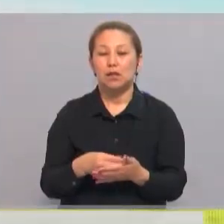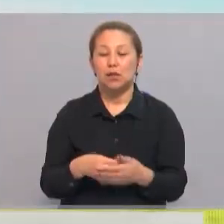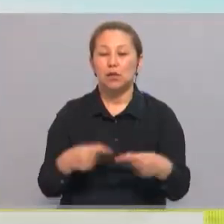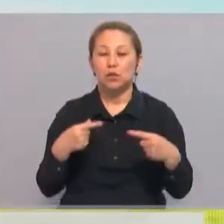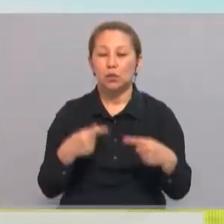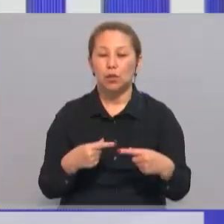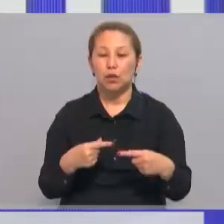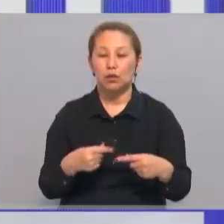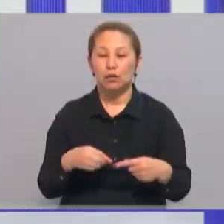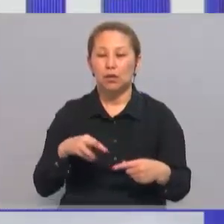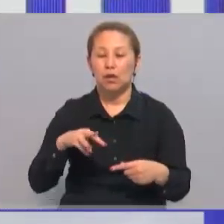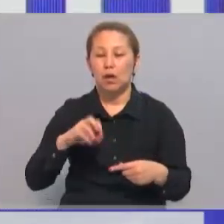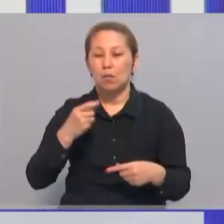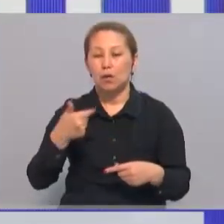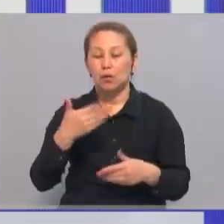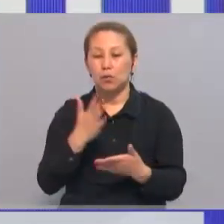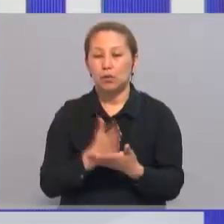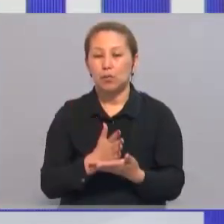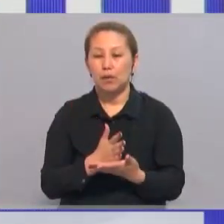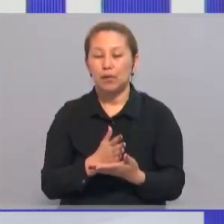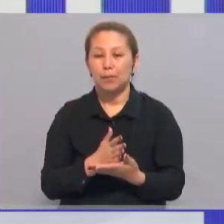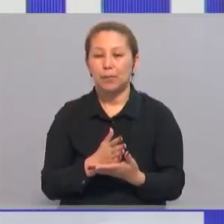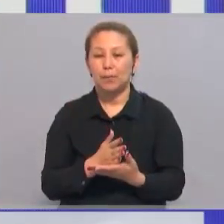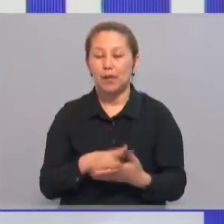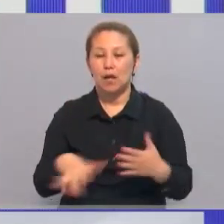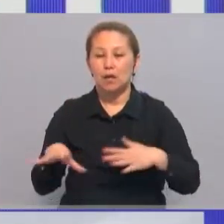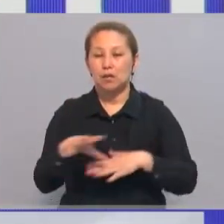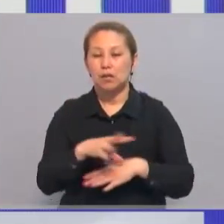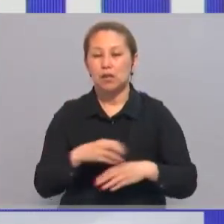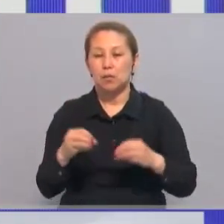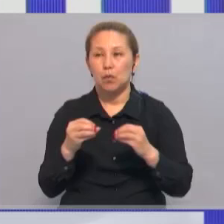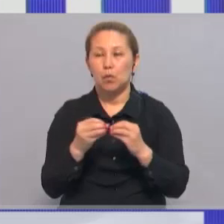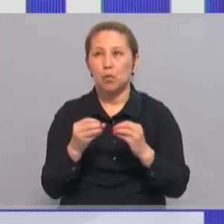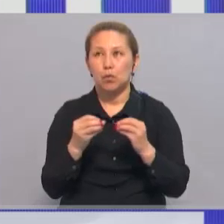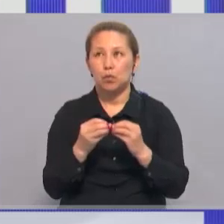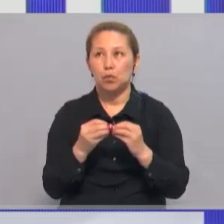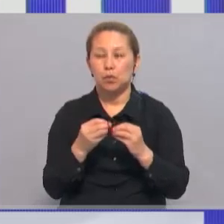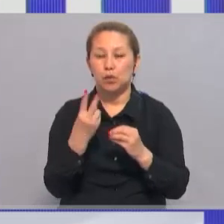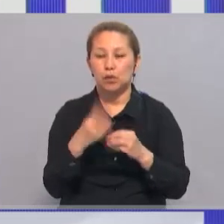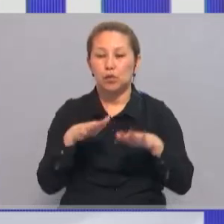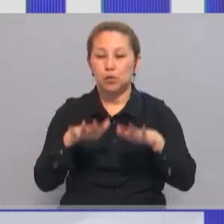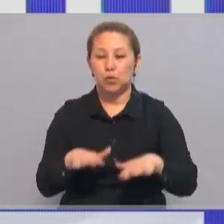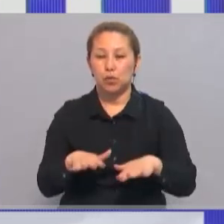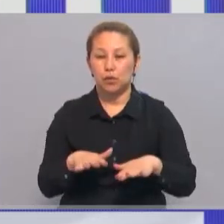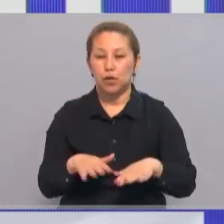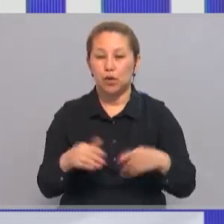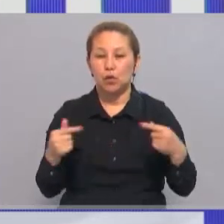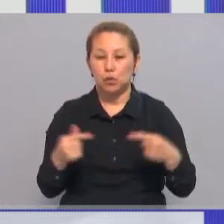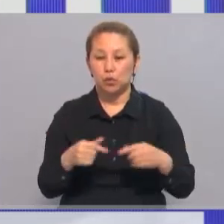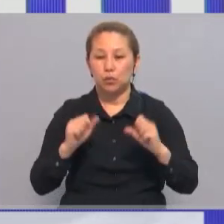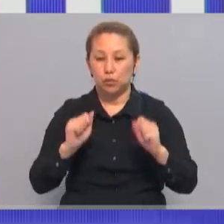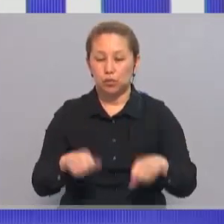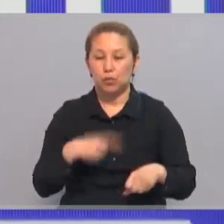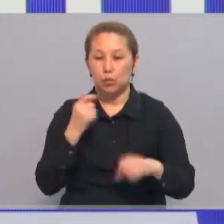тұрақты мониторингті біздің облысымыз жалпы 10-12 орындарда келе жатыр. Жалпы тұрақты деп айтуға болады